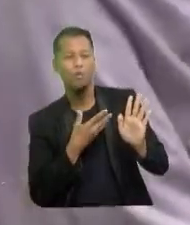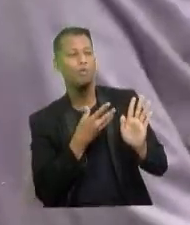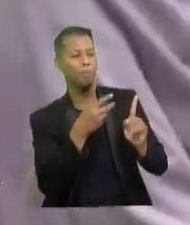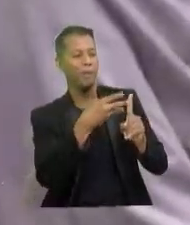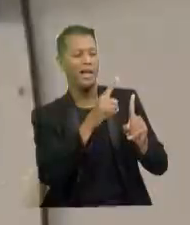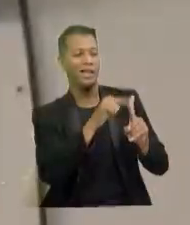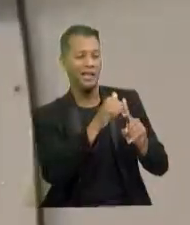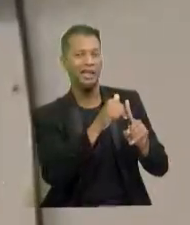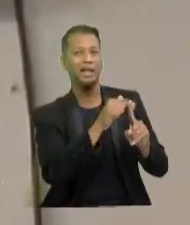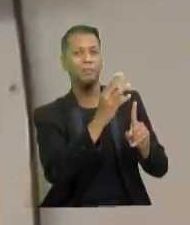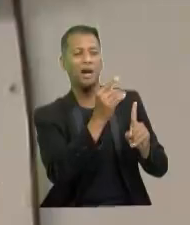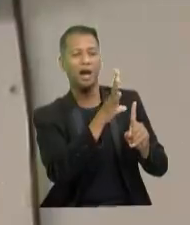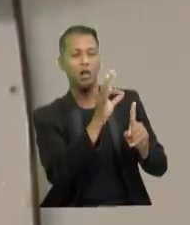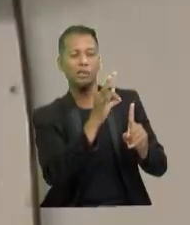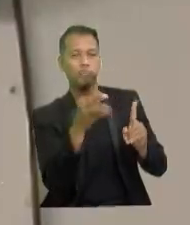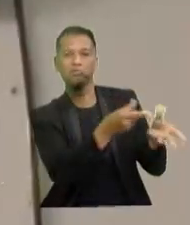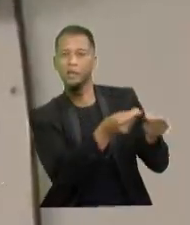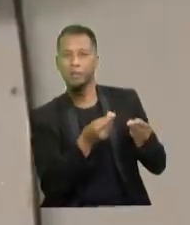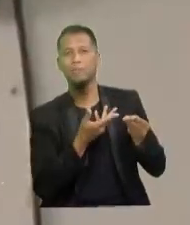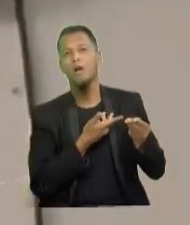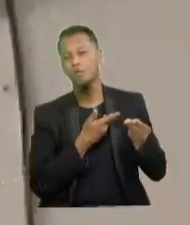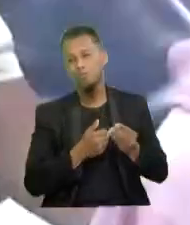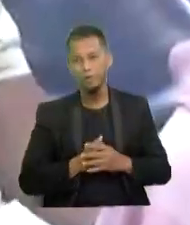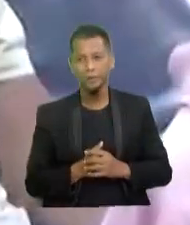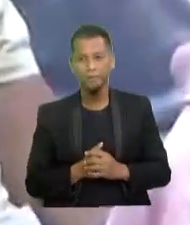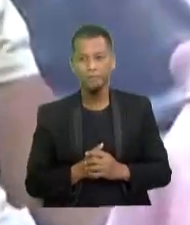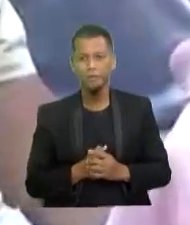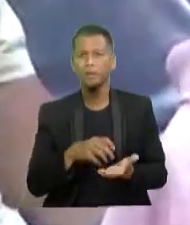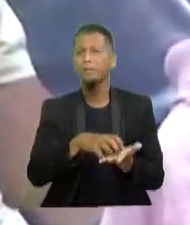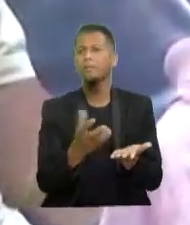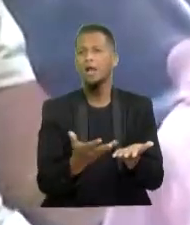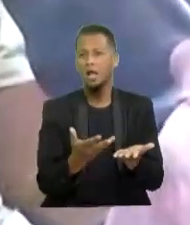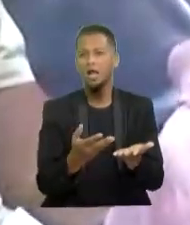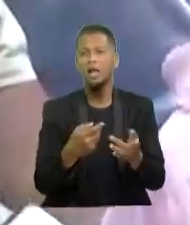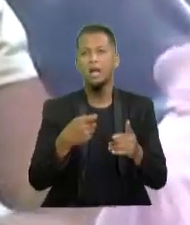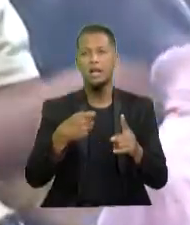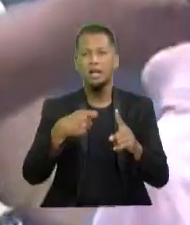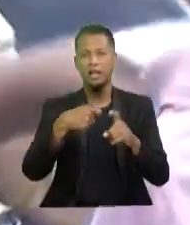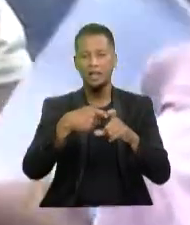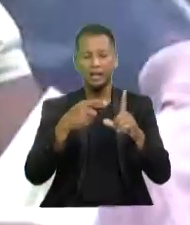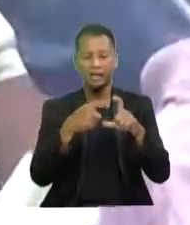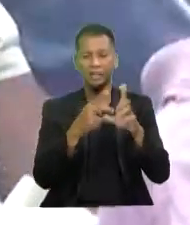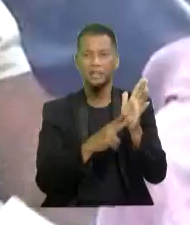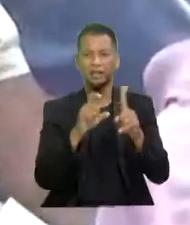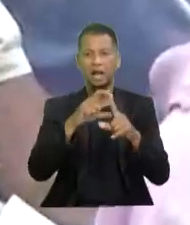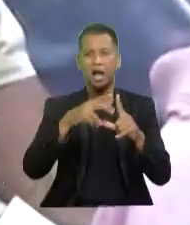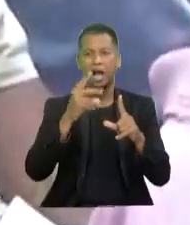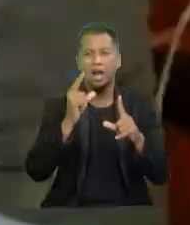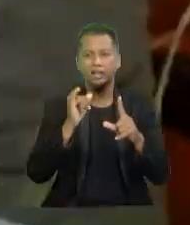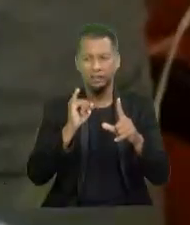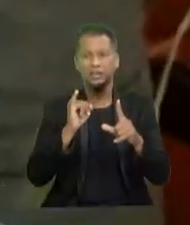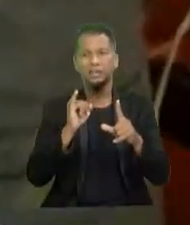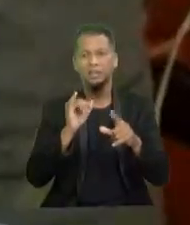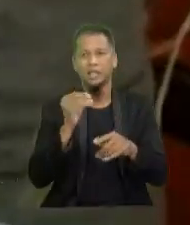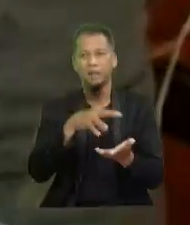dari pemerintah di RPTRA MH Tamrin, Kelurahan Kenari, Jakarta Pusat. BLT Rp500.000 ini